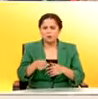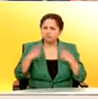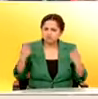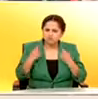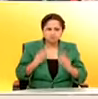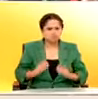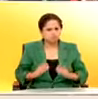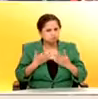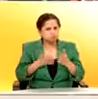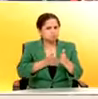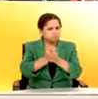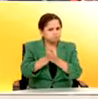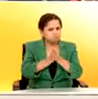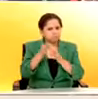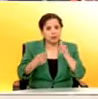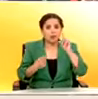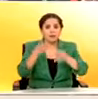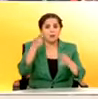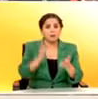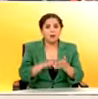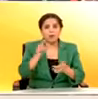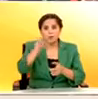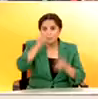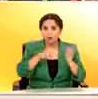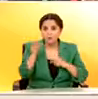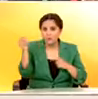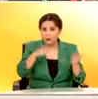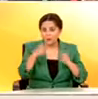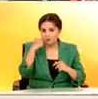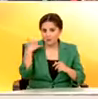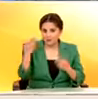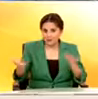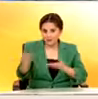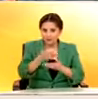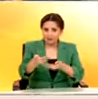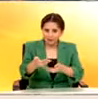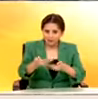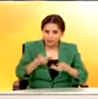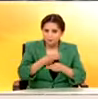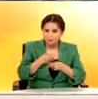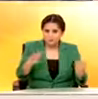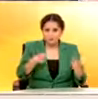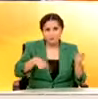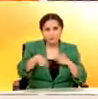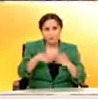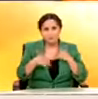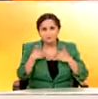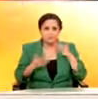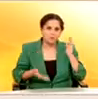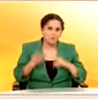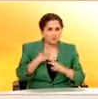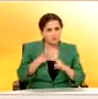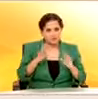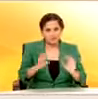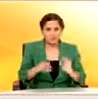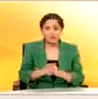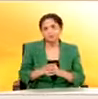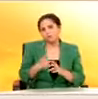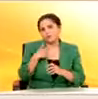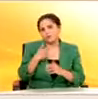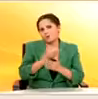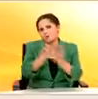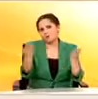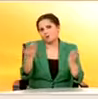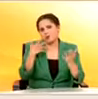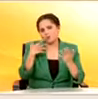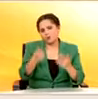उत्साह के साथ तमिलनाडु से आने वाले अपने भाई बहनों का स्वागत करने के लिए बहुत उत्सुक हैं। मेरा आप सभी